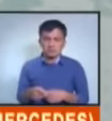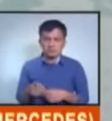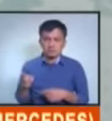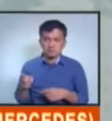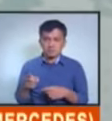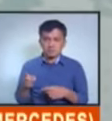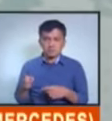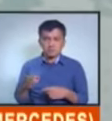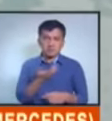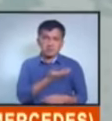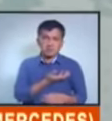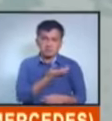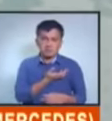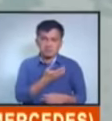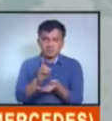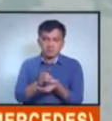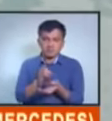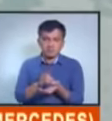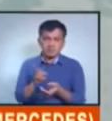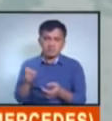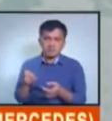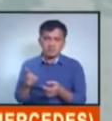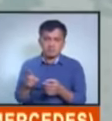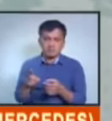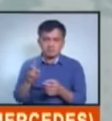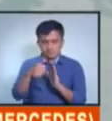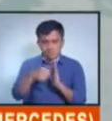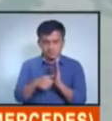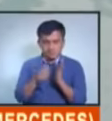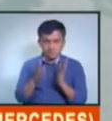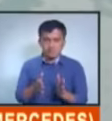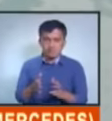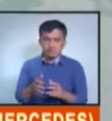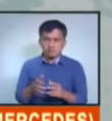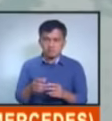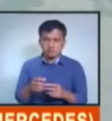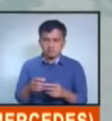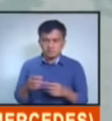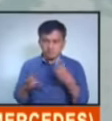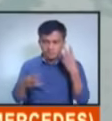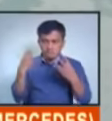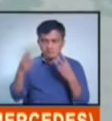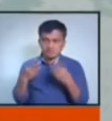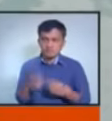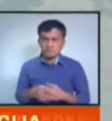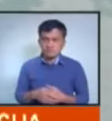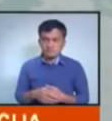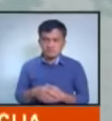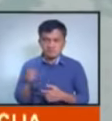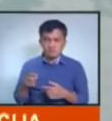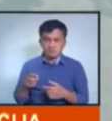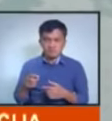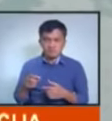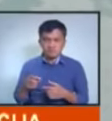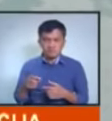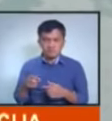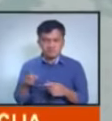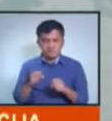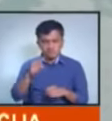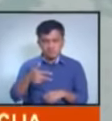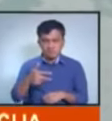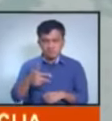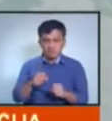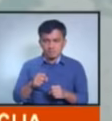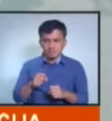It is really unbecoming of a doctor, lalo pa isang surgeon, na magpakita siya ng ganung klaseng asal. And then number three, pwede natin